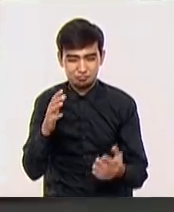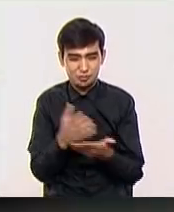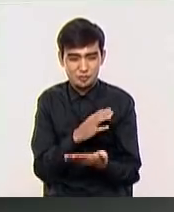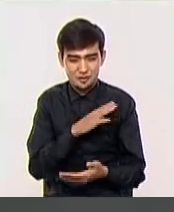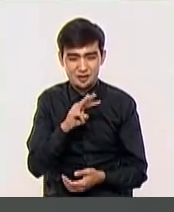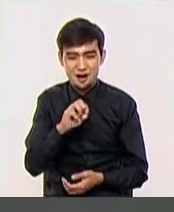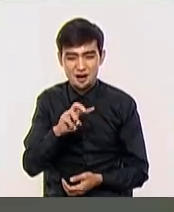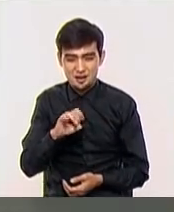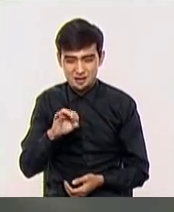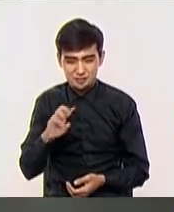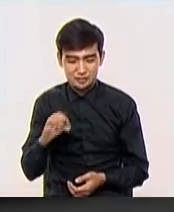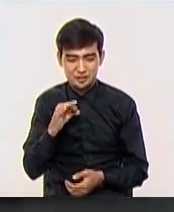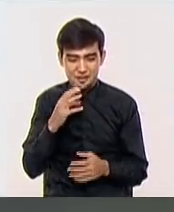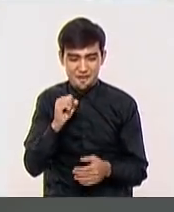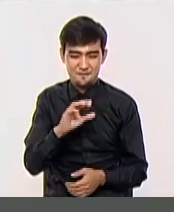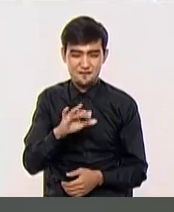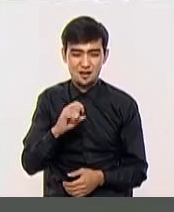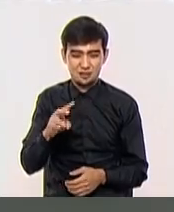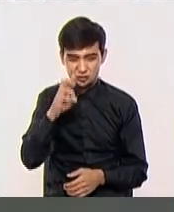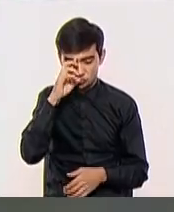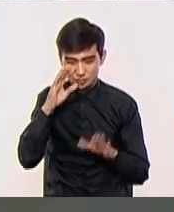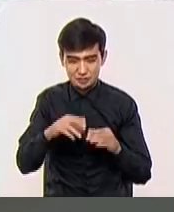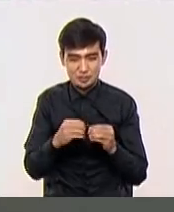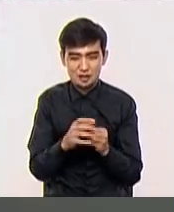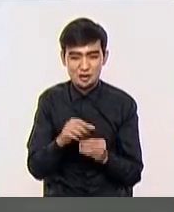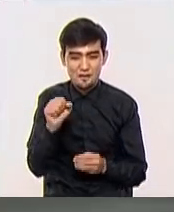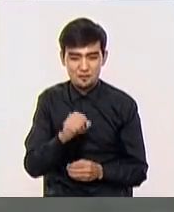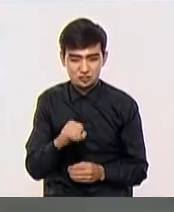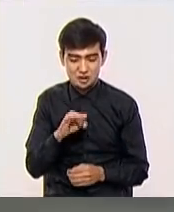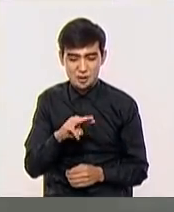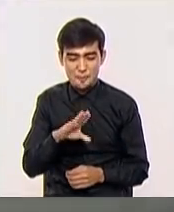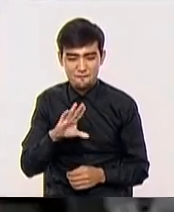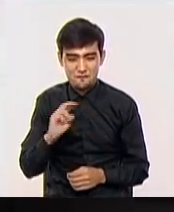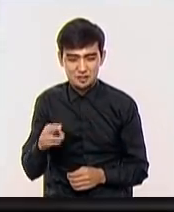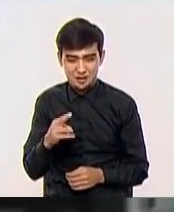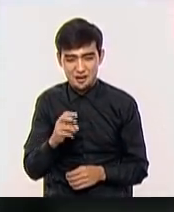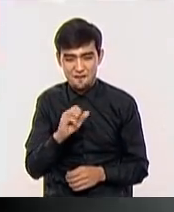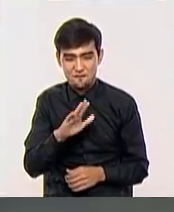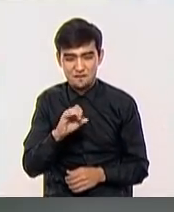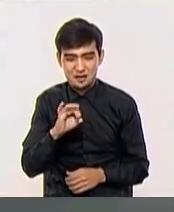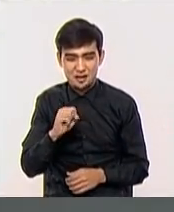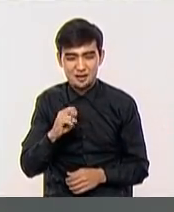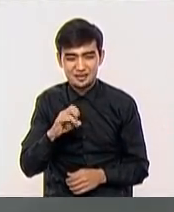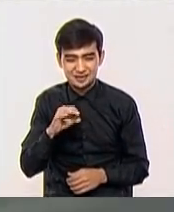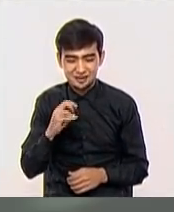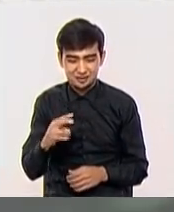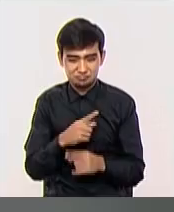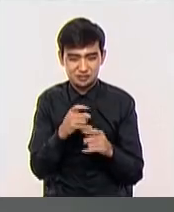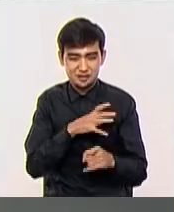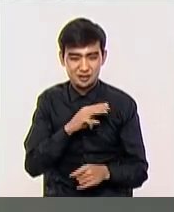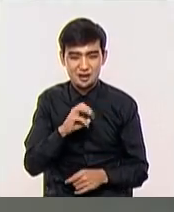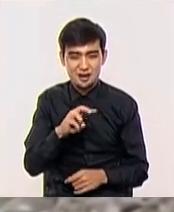крах мечтания о современном афганском государстве. 15 августа. МВД Афганистана сообщило, что формирование